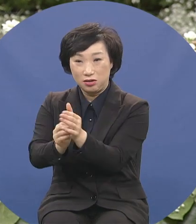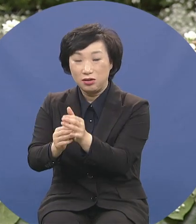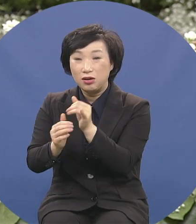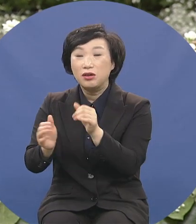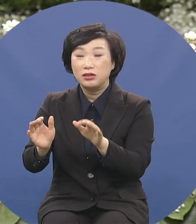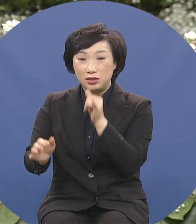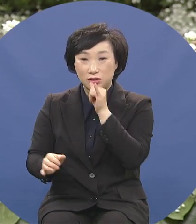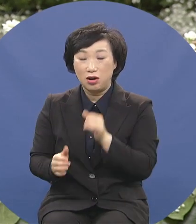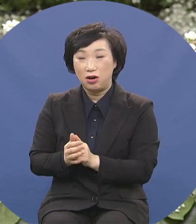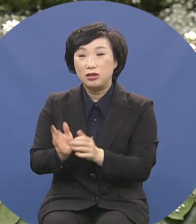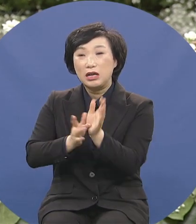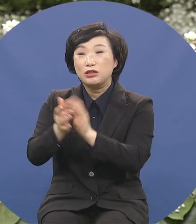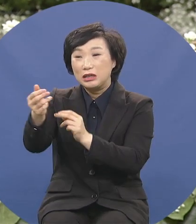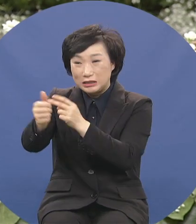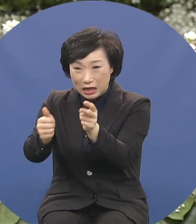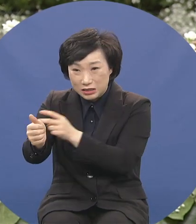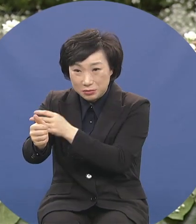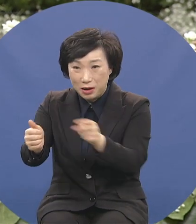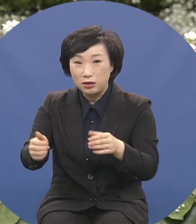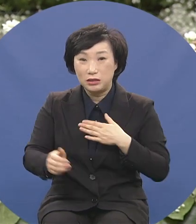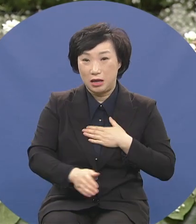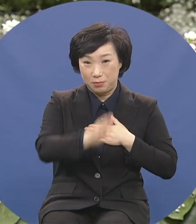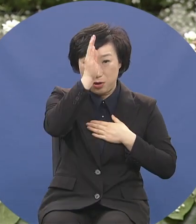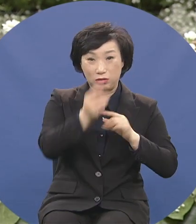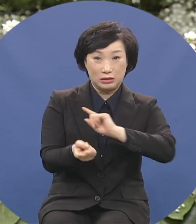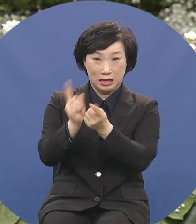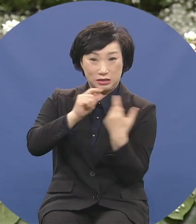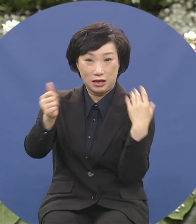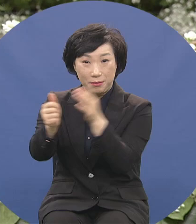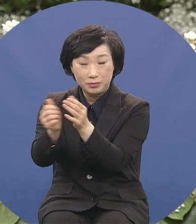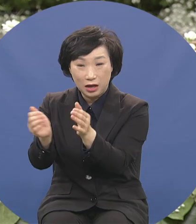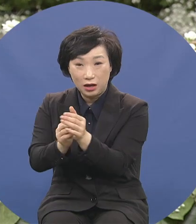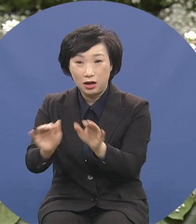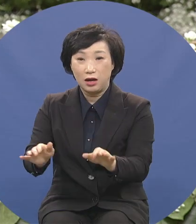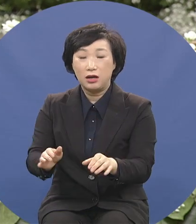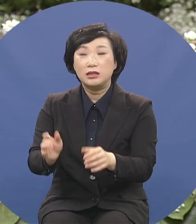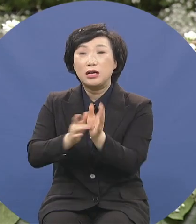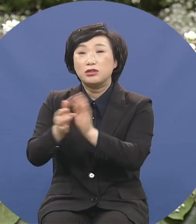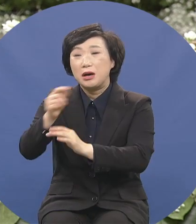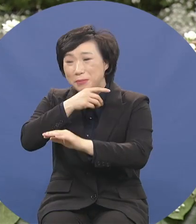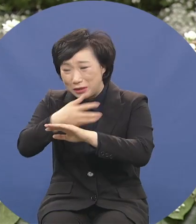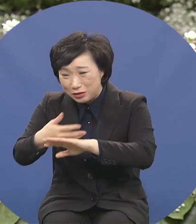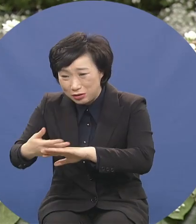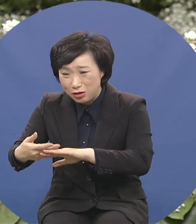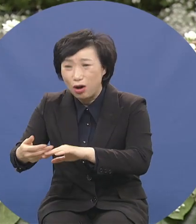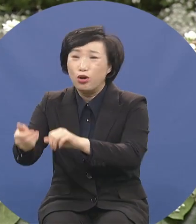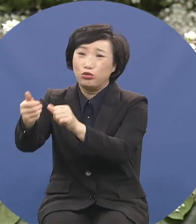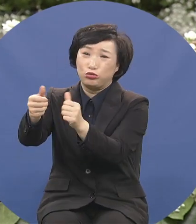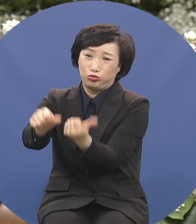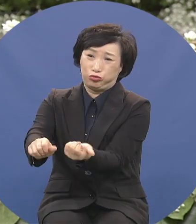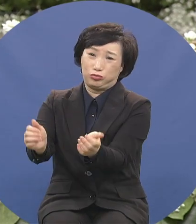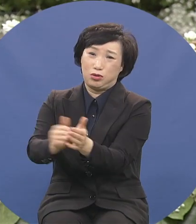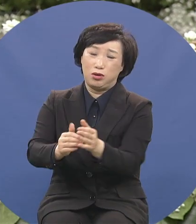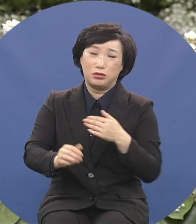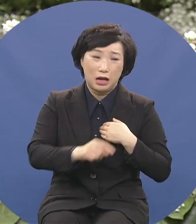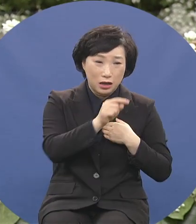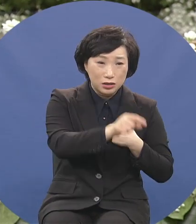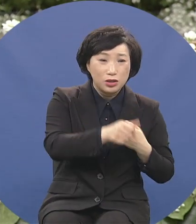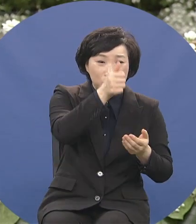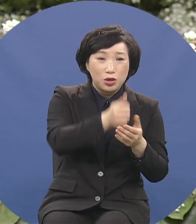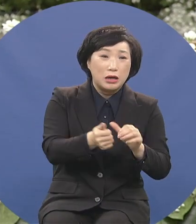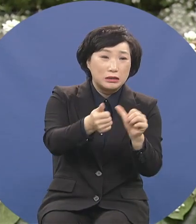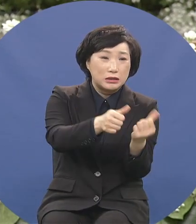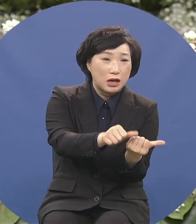그가 채찍에 맞아서 내 질병을 담당하시고 피 쏟아 죽으셔서 나를 죄와